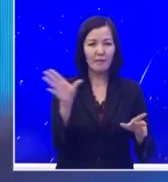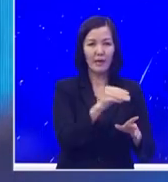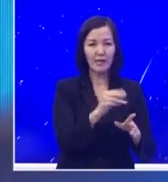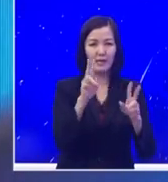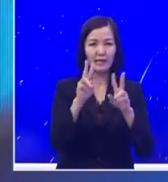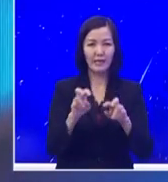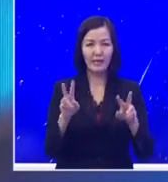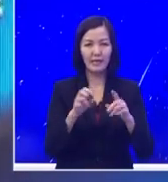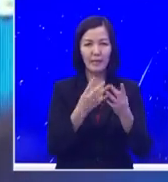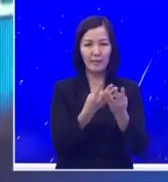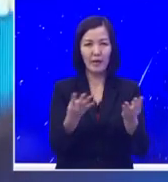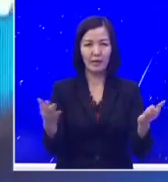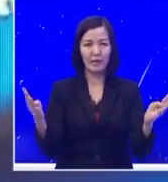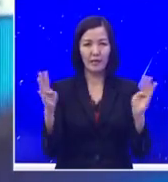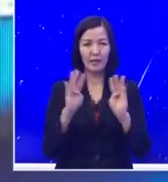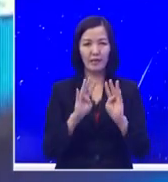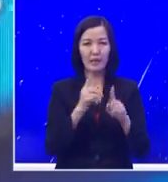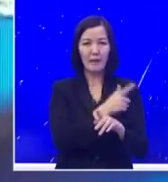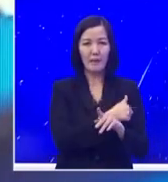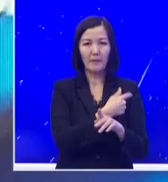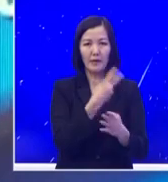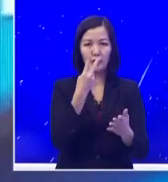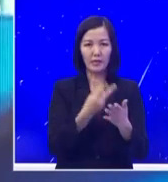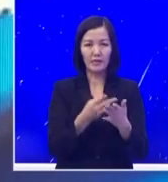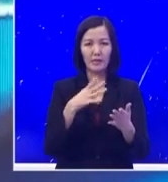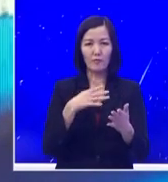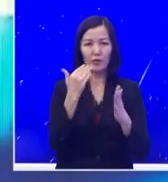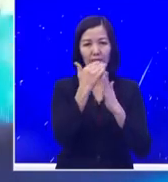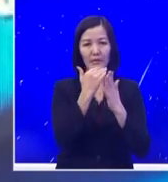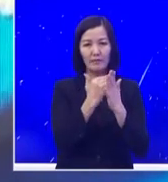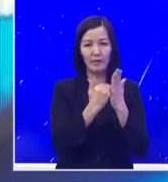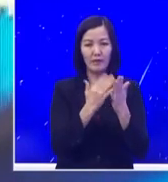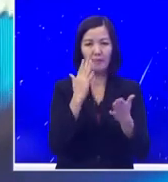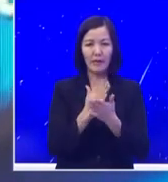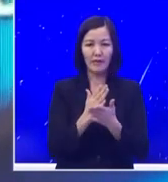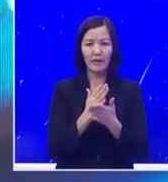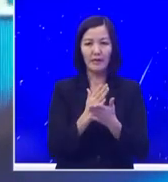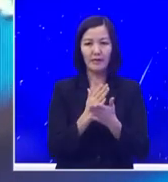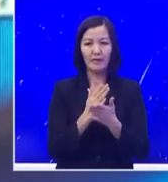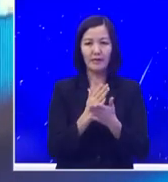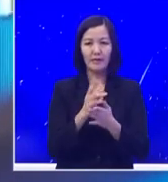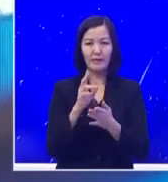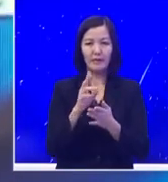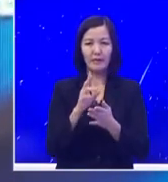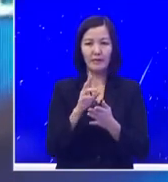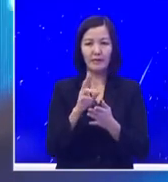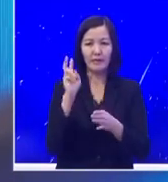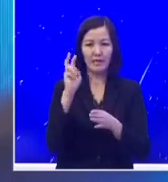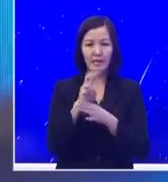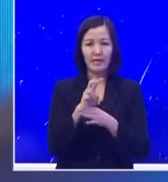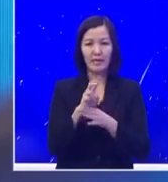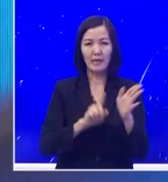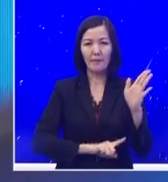анықталып карантинға жатқызылатын болады. Бұл азаматтардың тізімдері бізде бар. Олар келгенден кейін бері